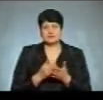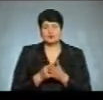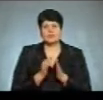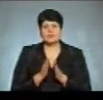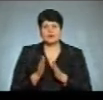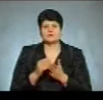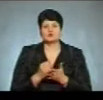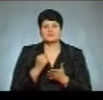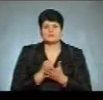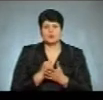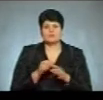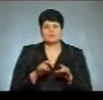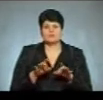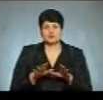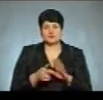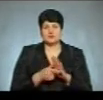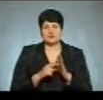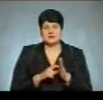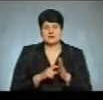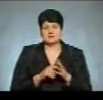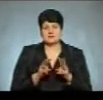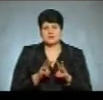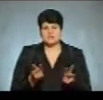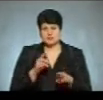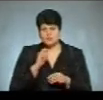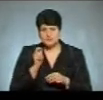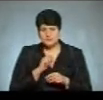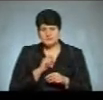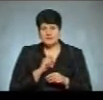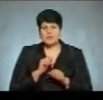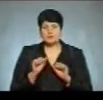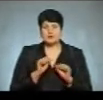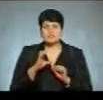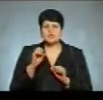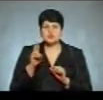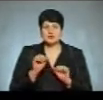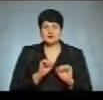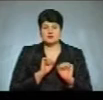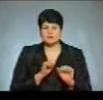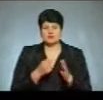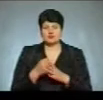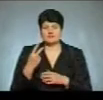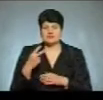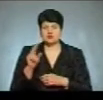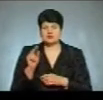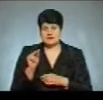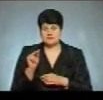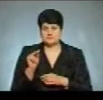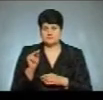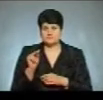порядку затвердженого постановою Кабінету міністрів ці зміни. І управління соціального захисту до 20 числа